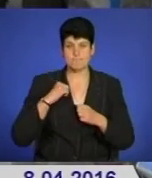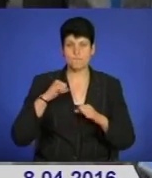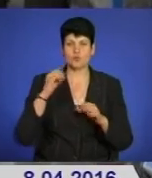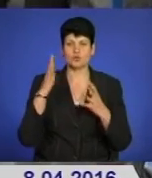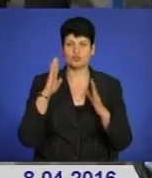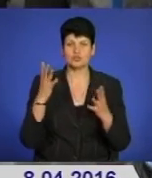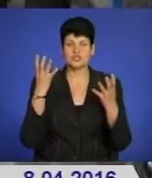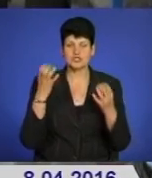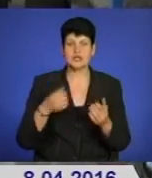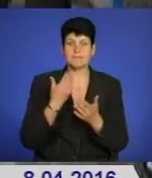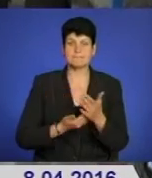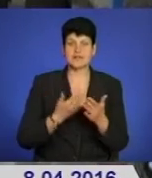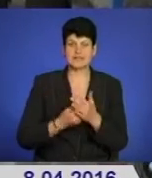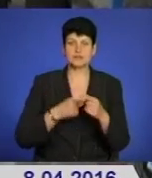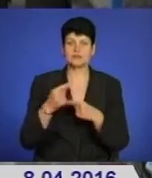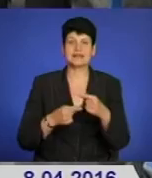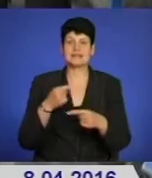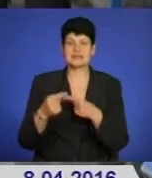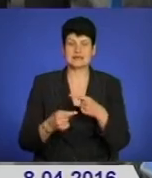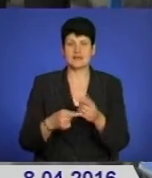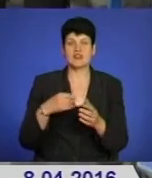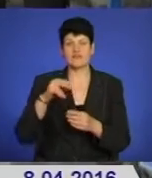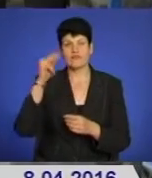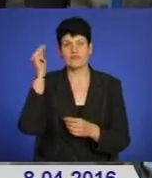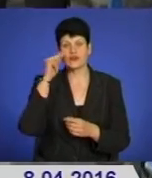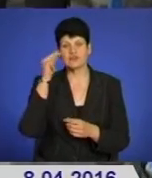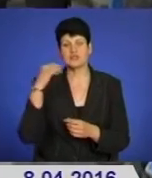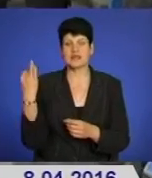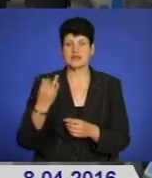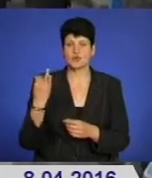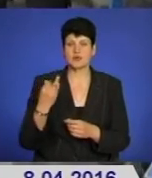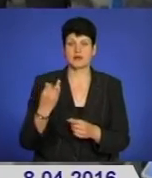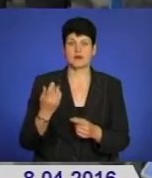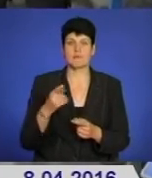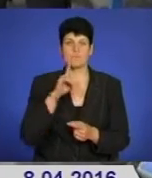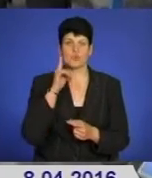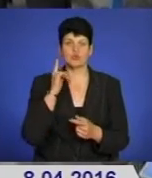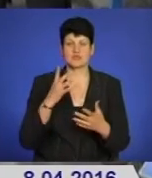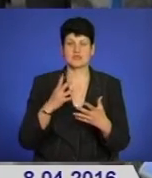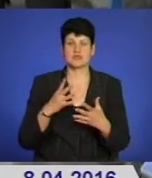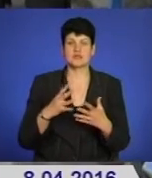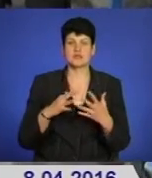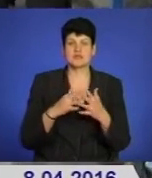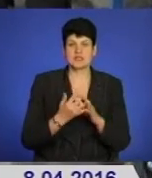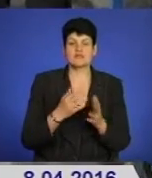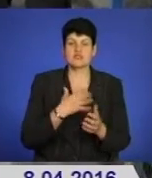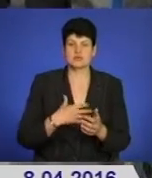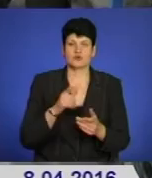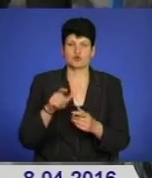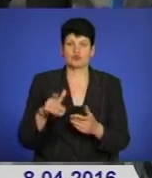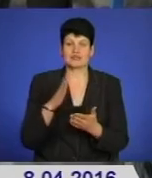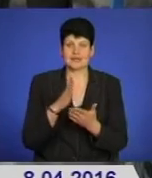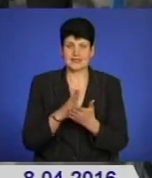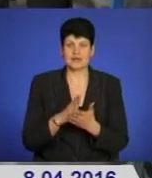буде ще прикладом для наслідувань і прикладом для вивчення як істориків, так і молоді в селі. Це дуже важливо, що такі люди є, і ми,